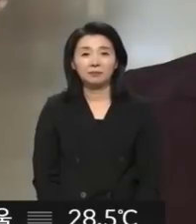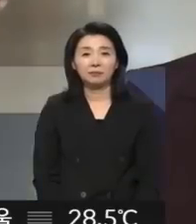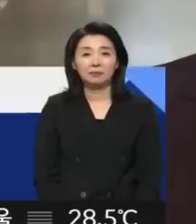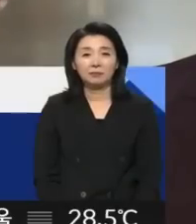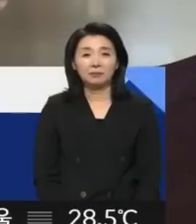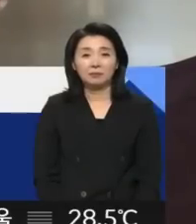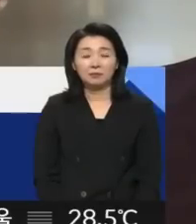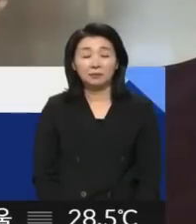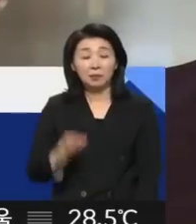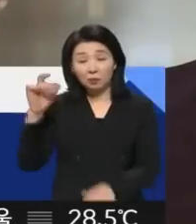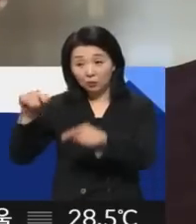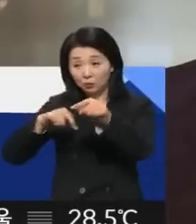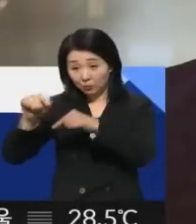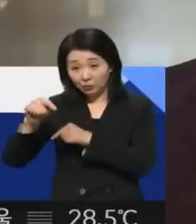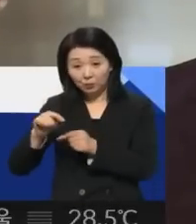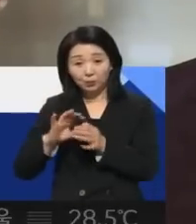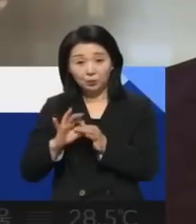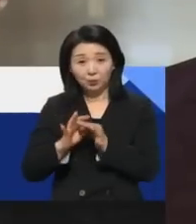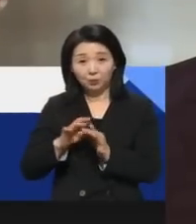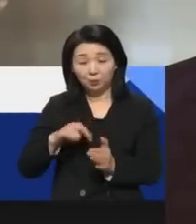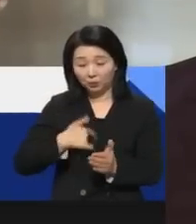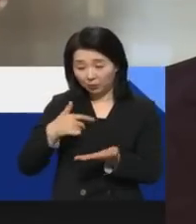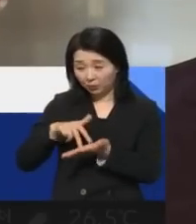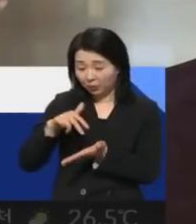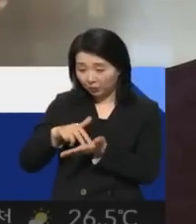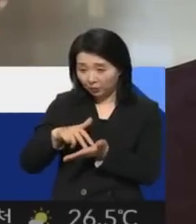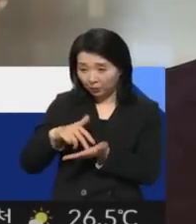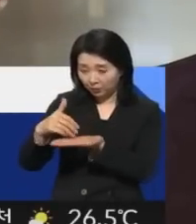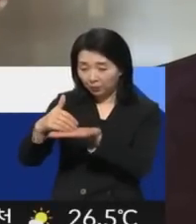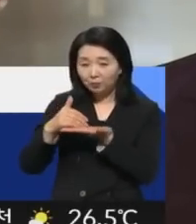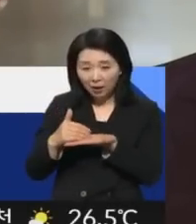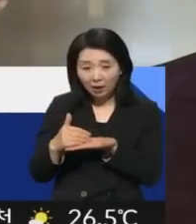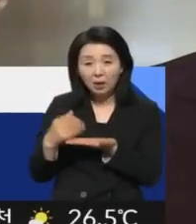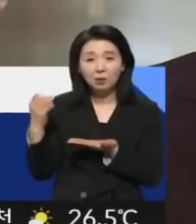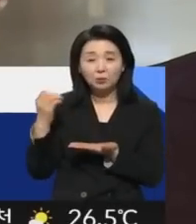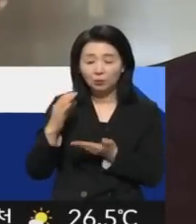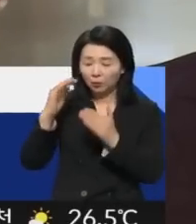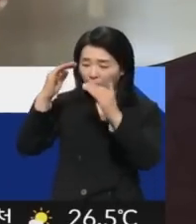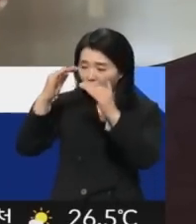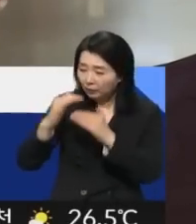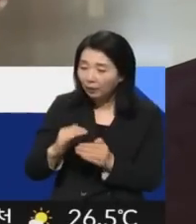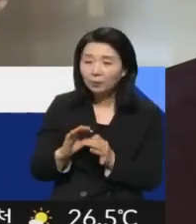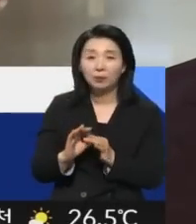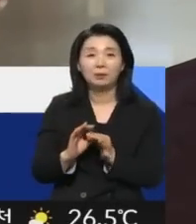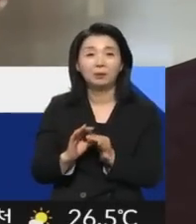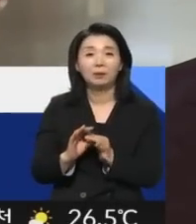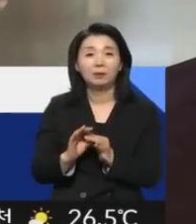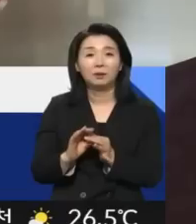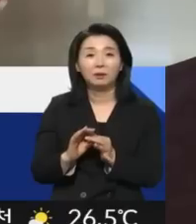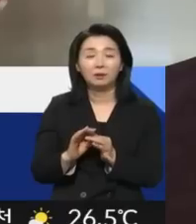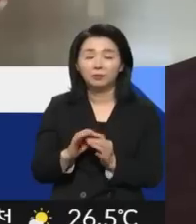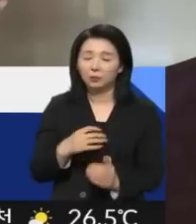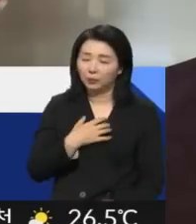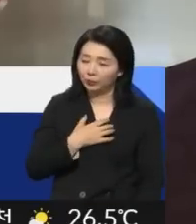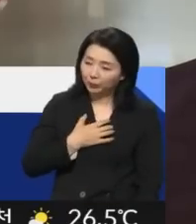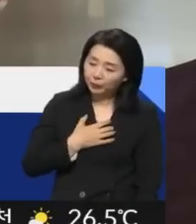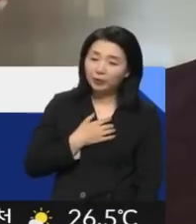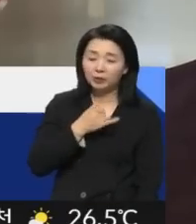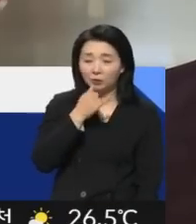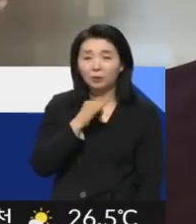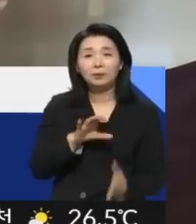청문회 과정을 통해서 본인의 입장을 들어서 혹여 발언 내용과 관련해서 우려가 있다면 그런